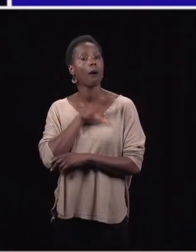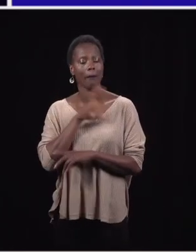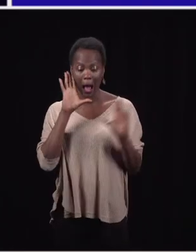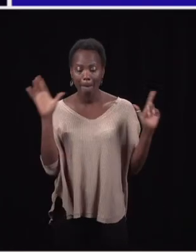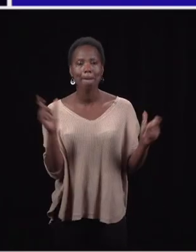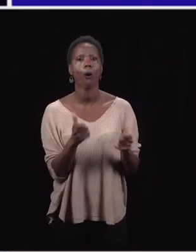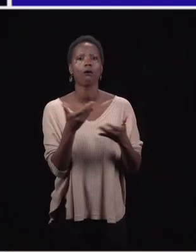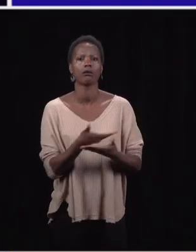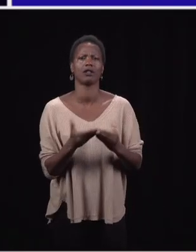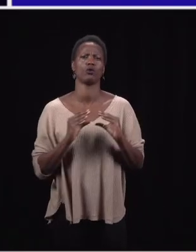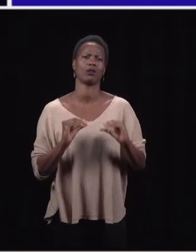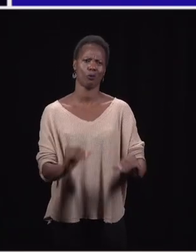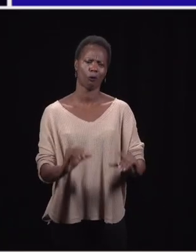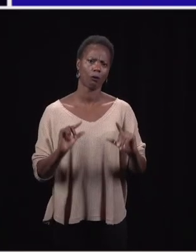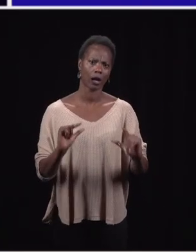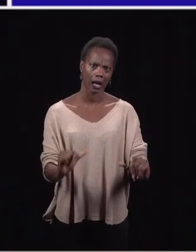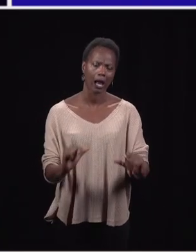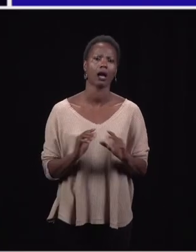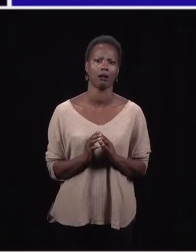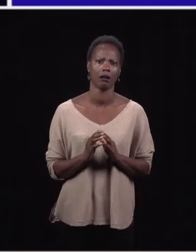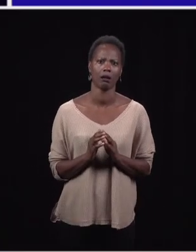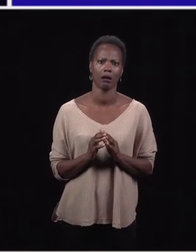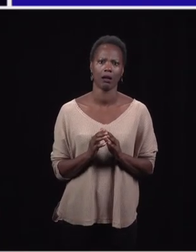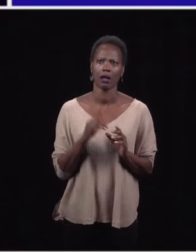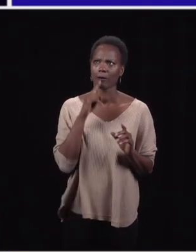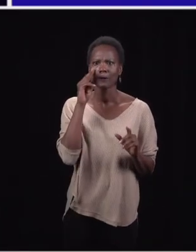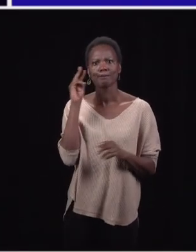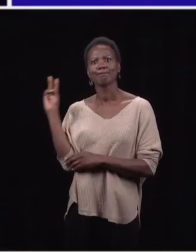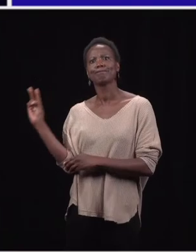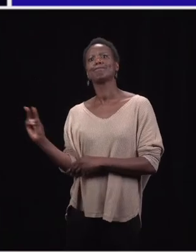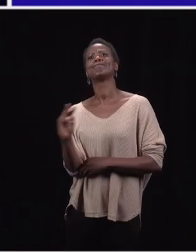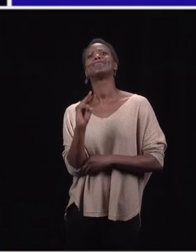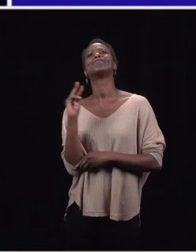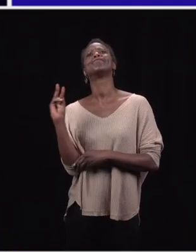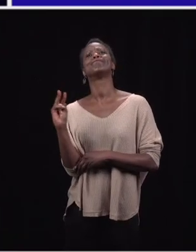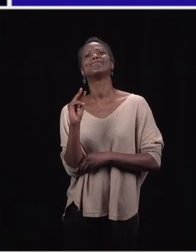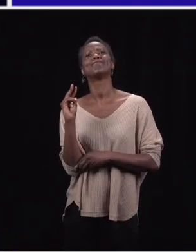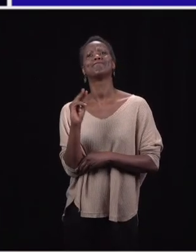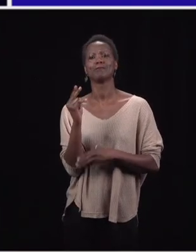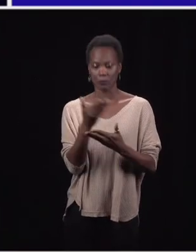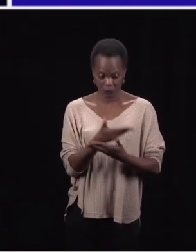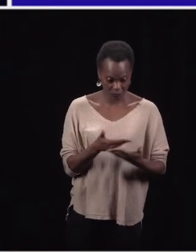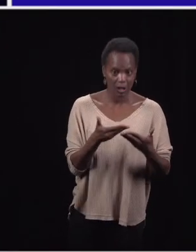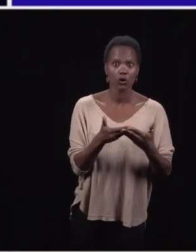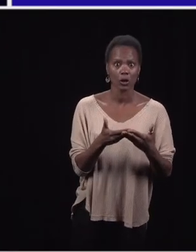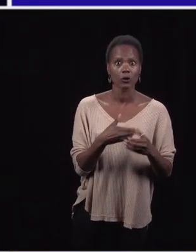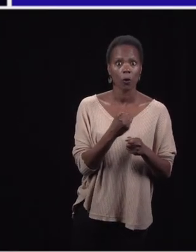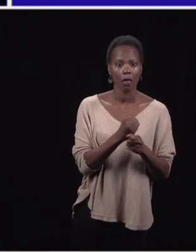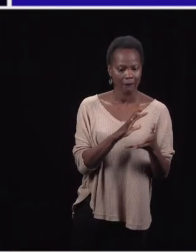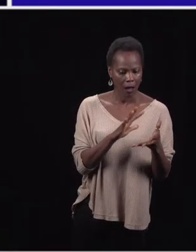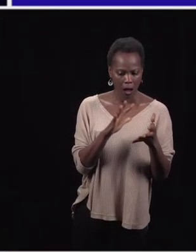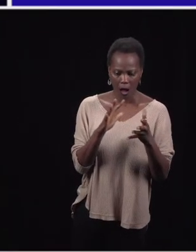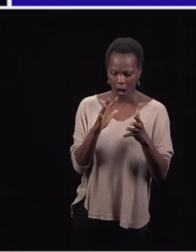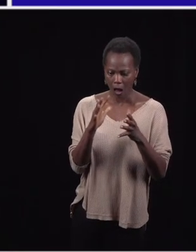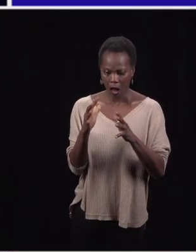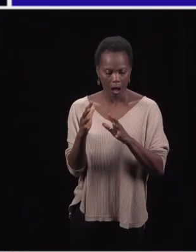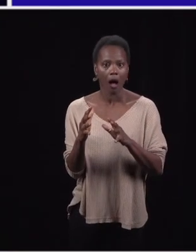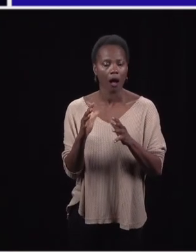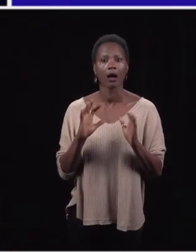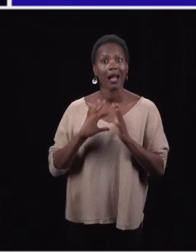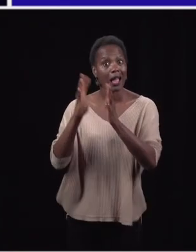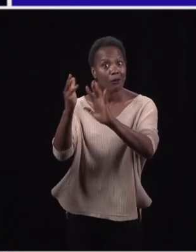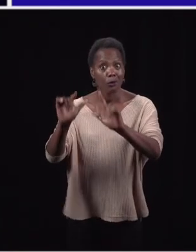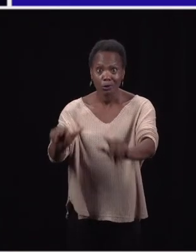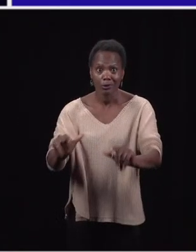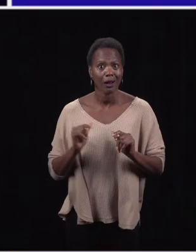d'apporter également aussi je dirais des perspectives dans un monde du travail qui évolue qui change les conditions de travail qui